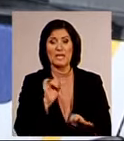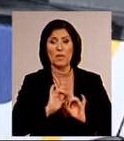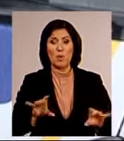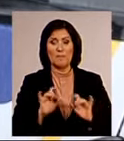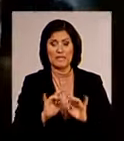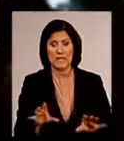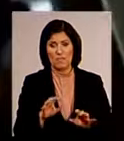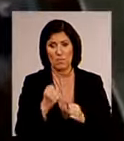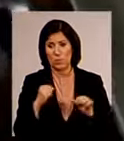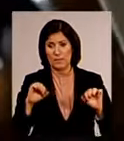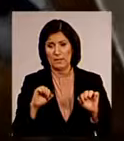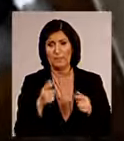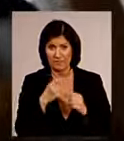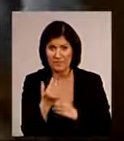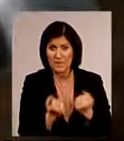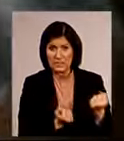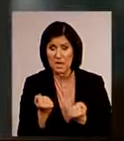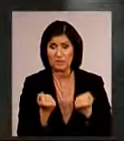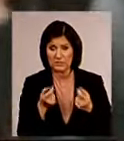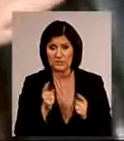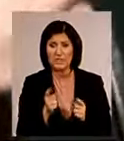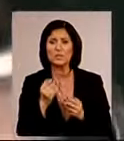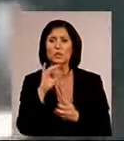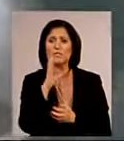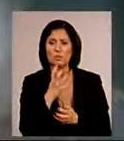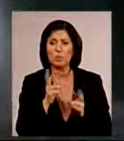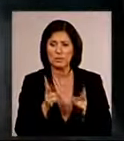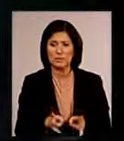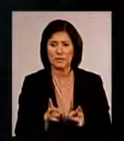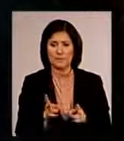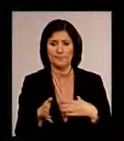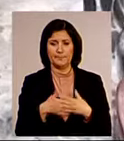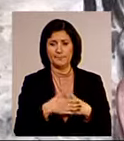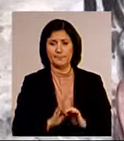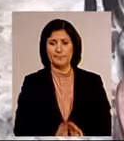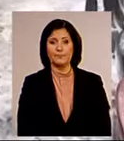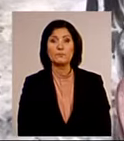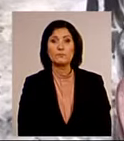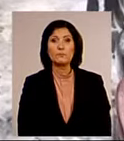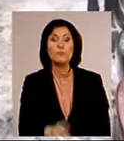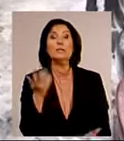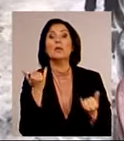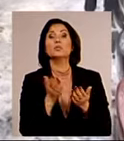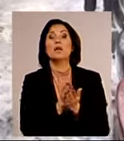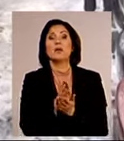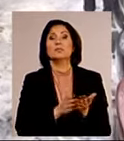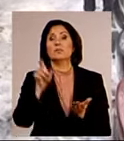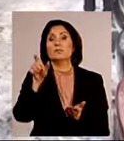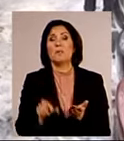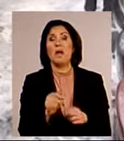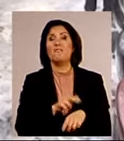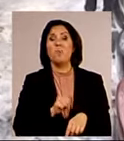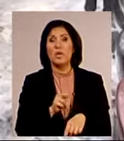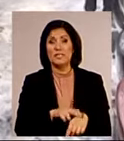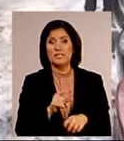коментарів уникає. Дійсно ли ваша машина? Наскільки серйозно пострадала? Яку зараз посаду Черемухін займає у